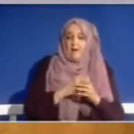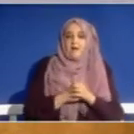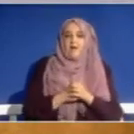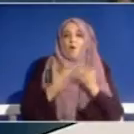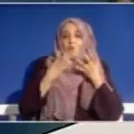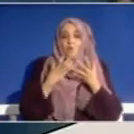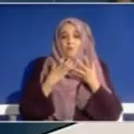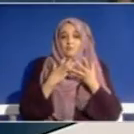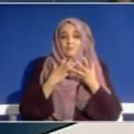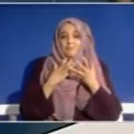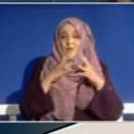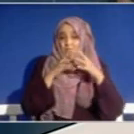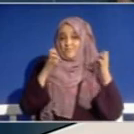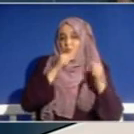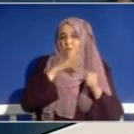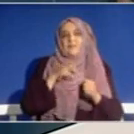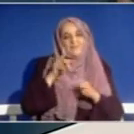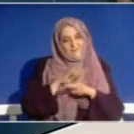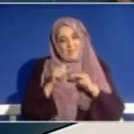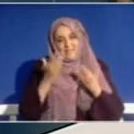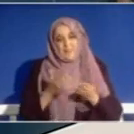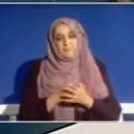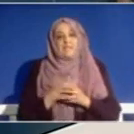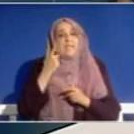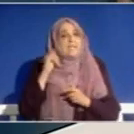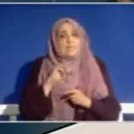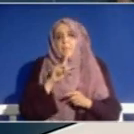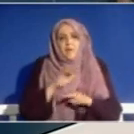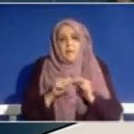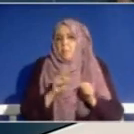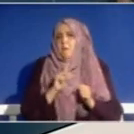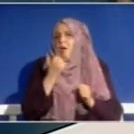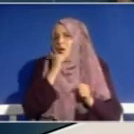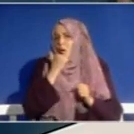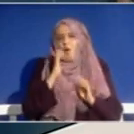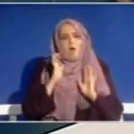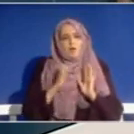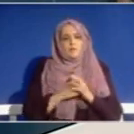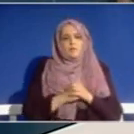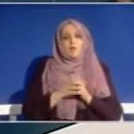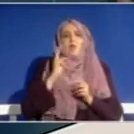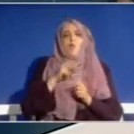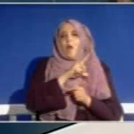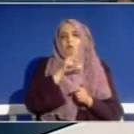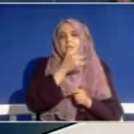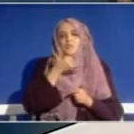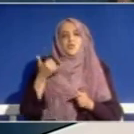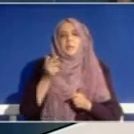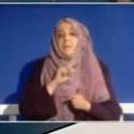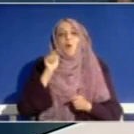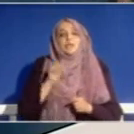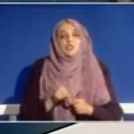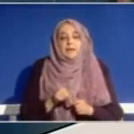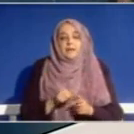الاقتداء بالنبي صلى الله عليه وسلم يفعل هذا والسلام. لكن إذا لم يفعل ليس عليه إثم، لأن صيام الاثنين والخميس ليس